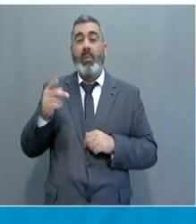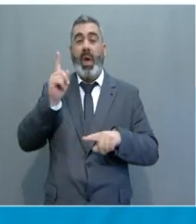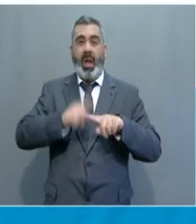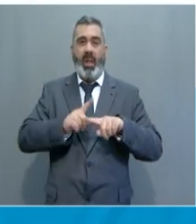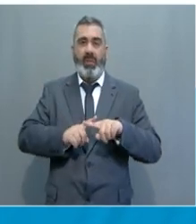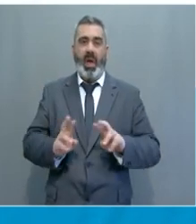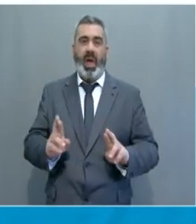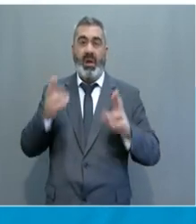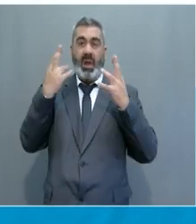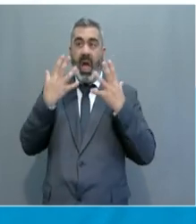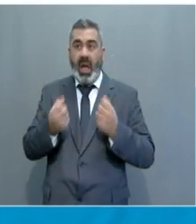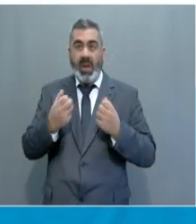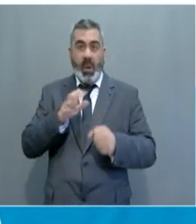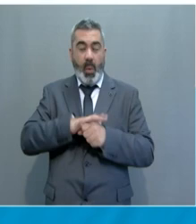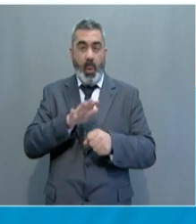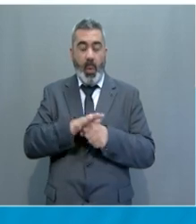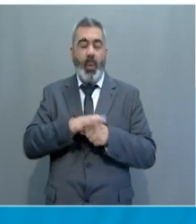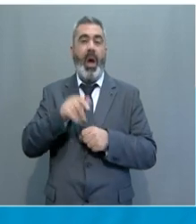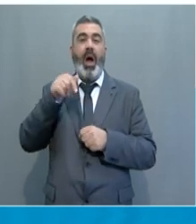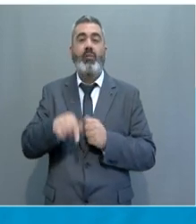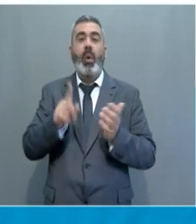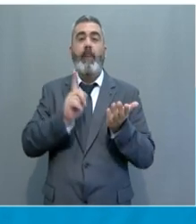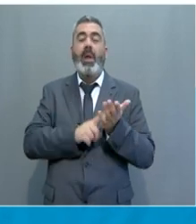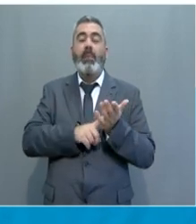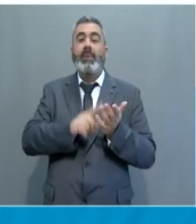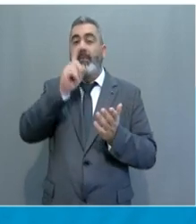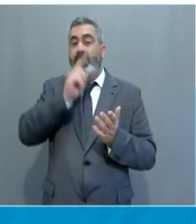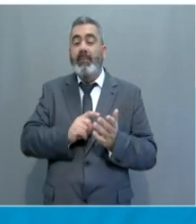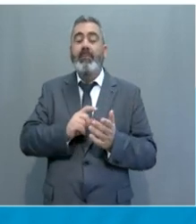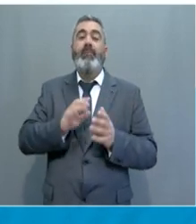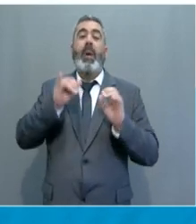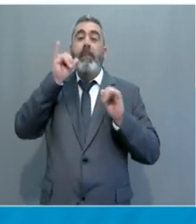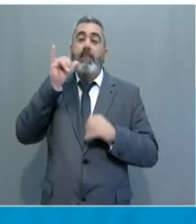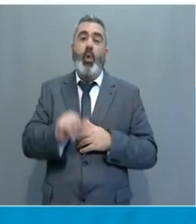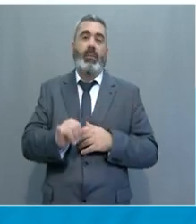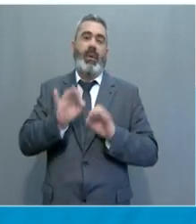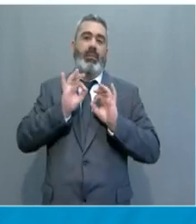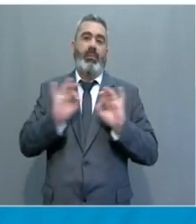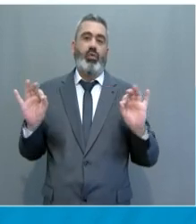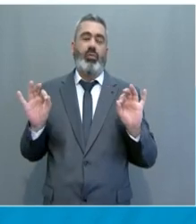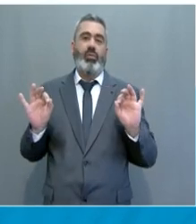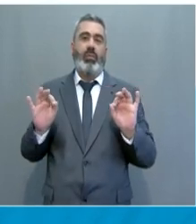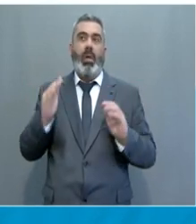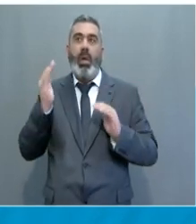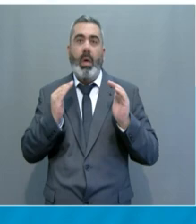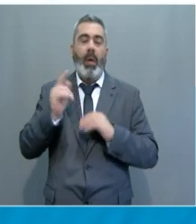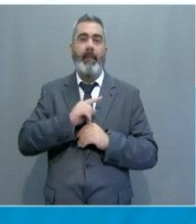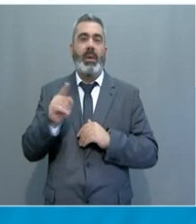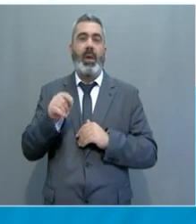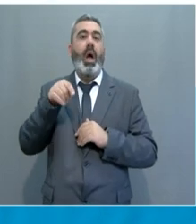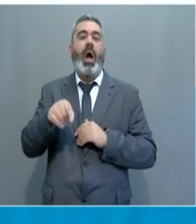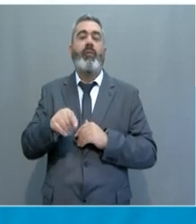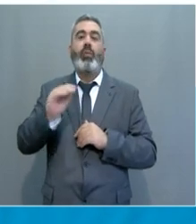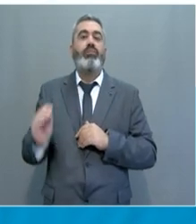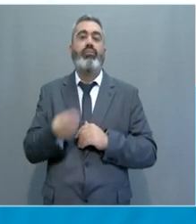με αυτό, πρέπει να είναι εξασφαλισμένη και σίγουρη σε μόνιμη βάση. Και αυτό, θα το ξαναπώ, μας το προσφέρουν